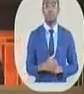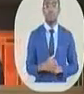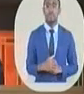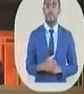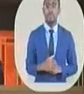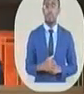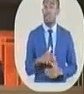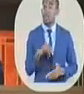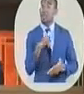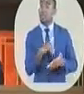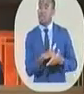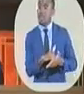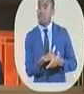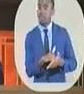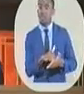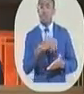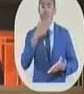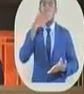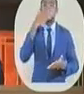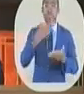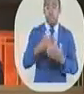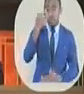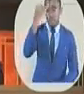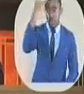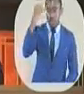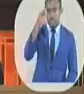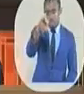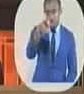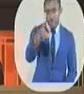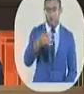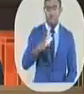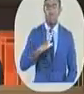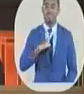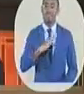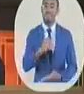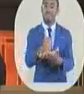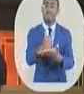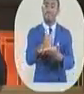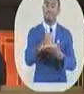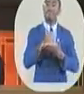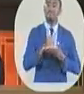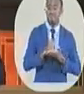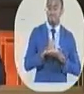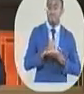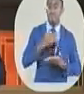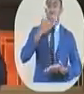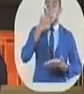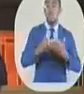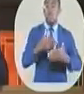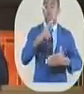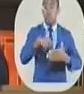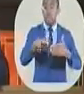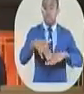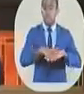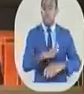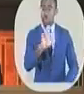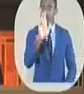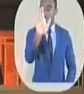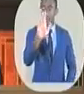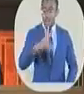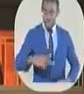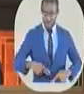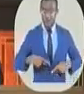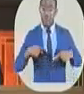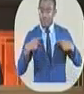Celles-ci, que j'estime salutaires pour vous, auront un impact significatif sur votre